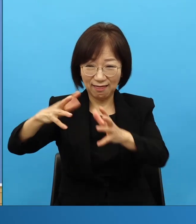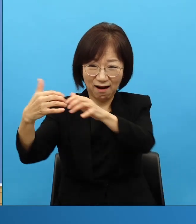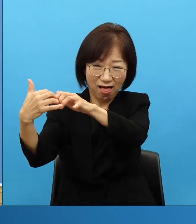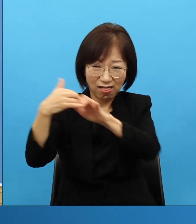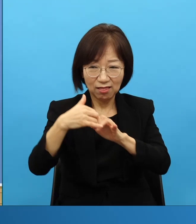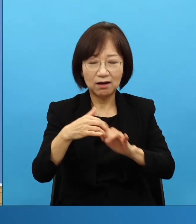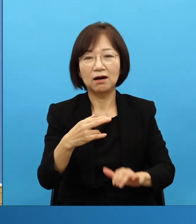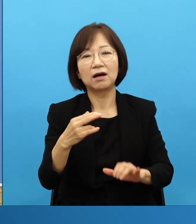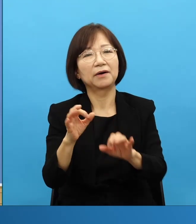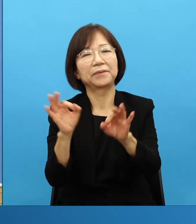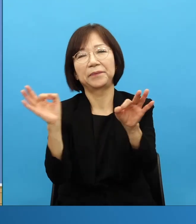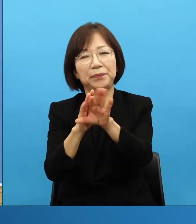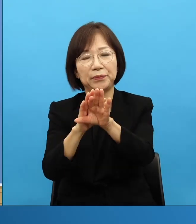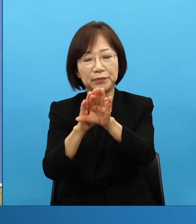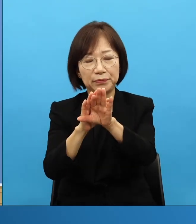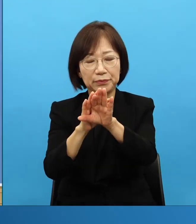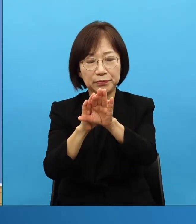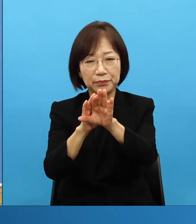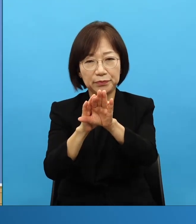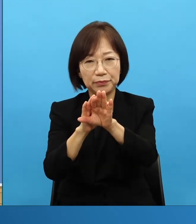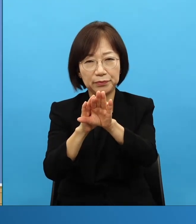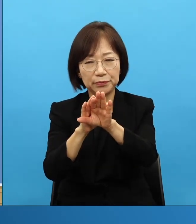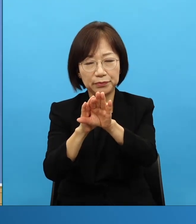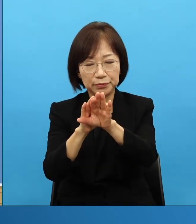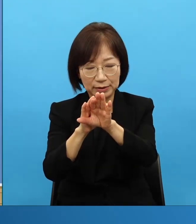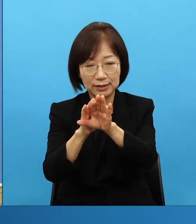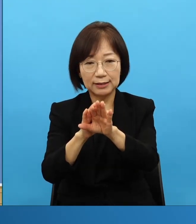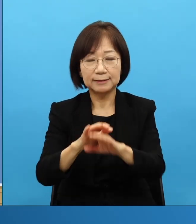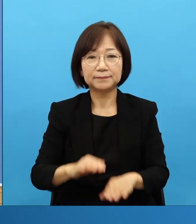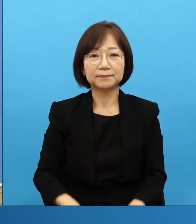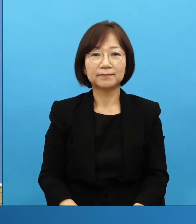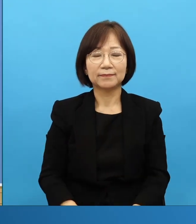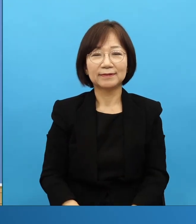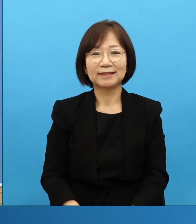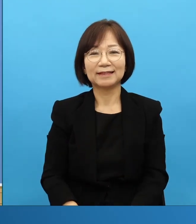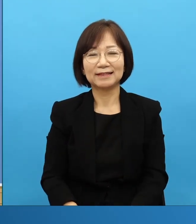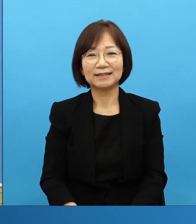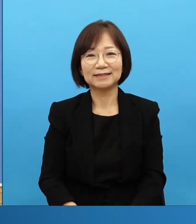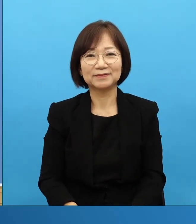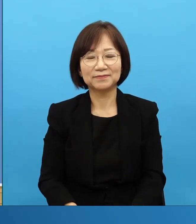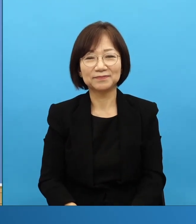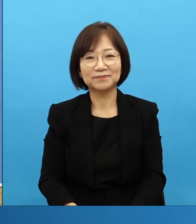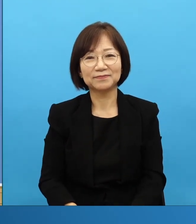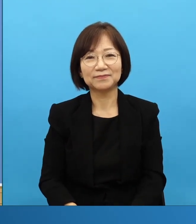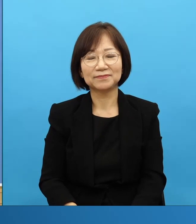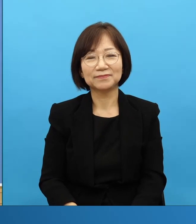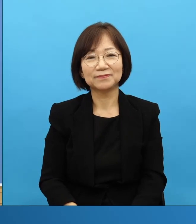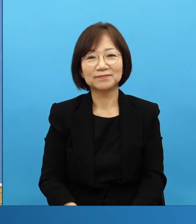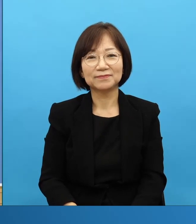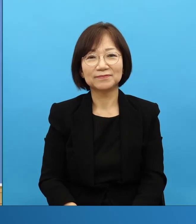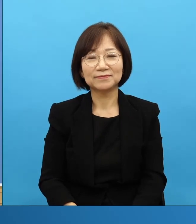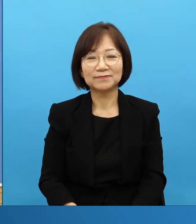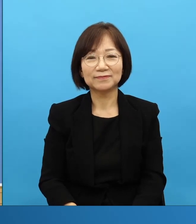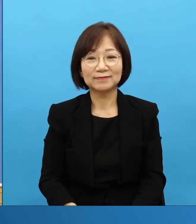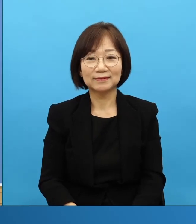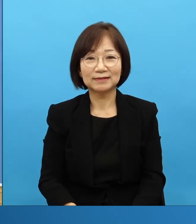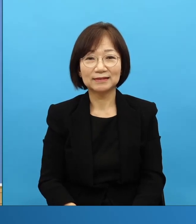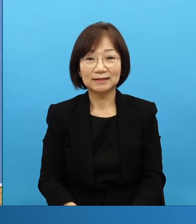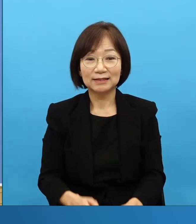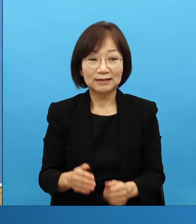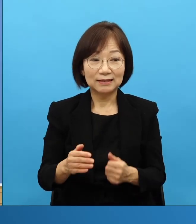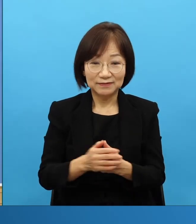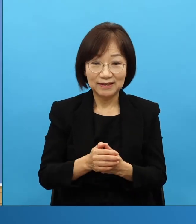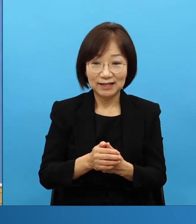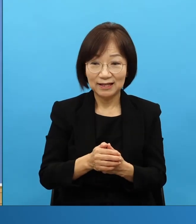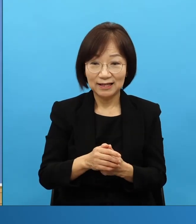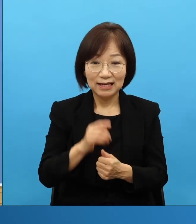이 블레셋은 다윗 attacked them. 앞에 판판이 꺾인 겁니다. And we see that they completely were destroyed before David. 그러니 여러분이 이 언약을 이 흐름을 쫙